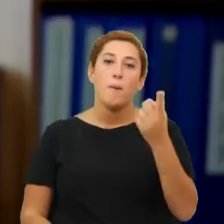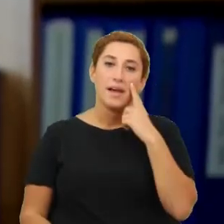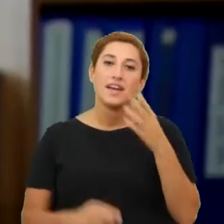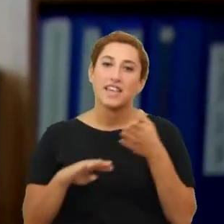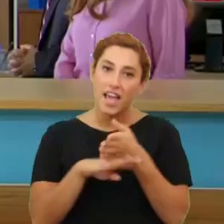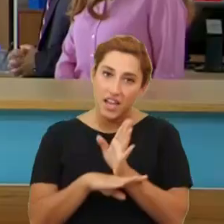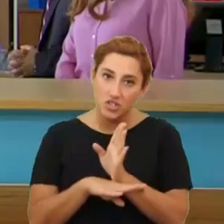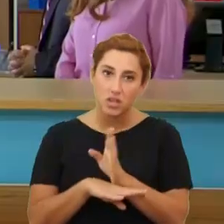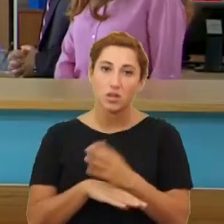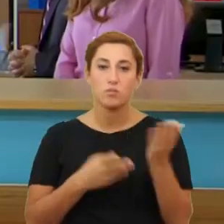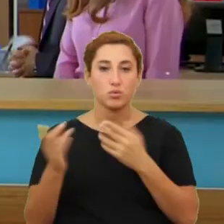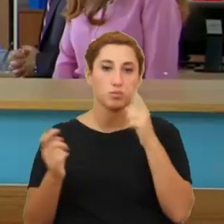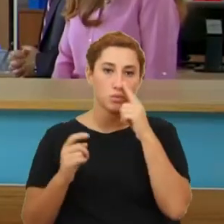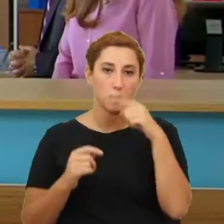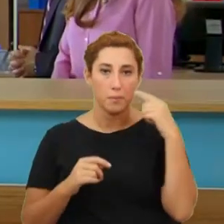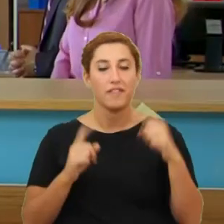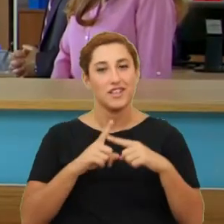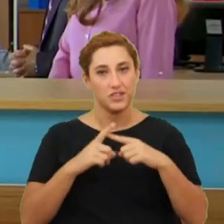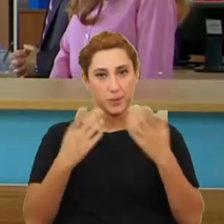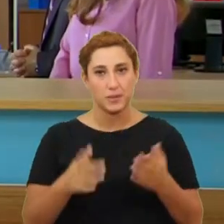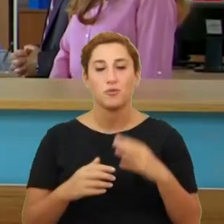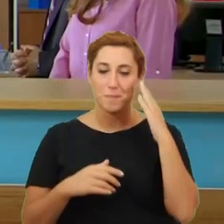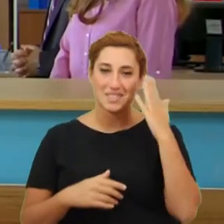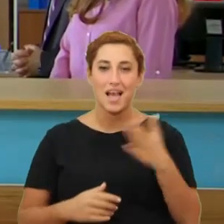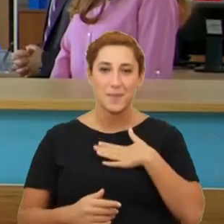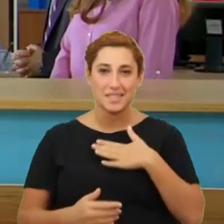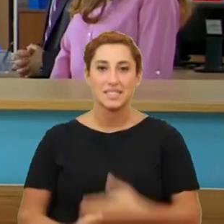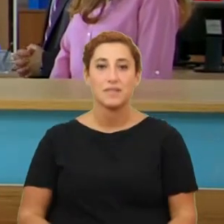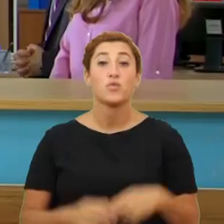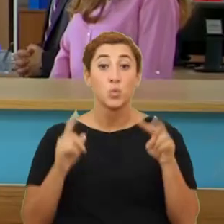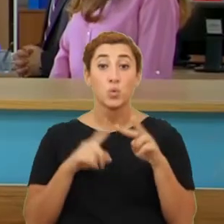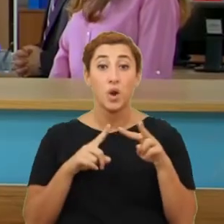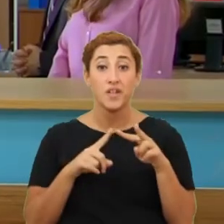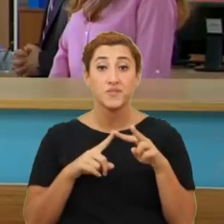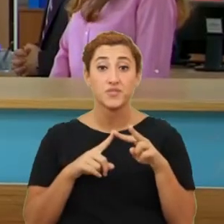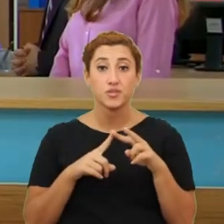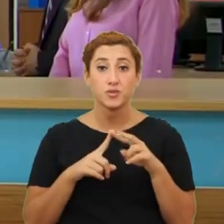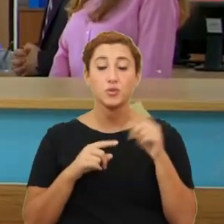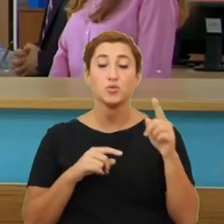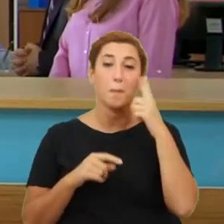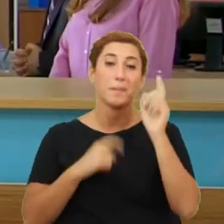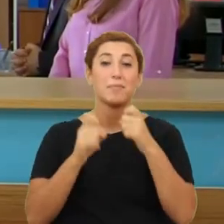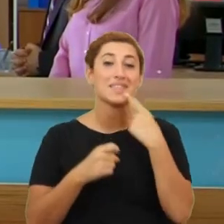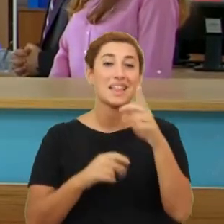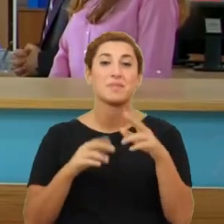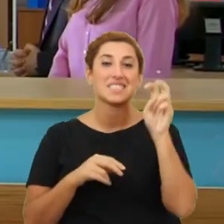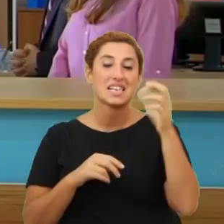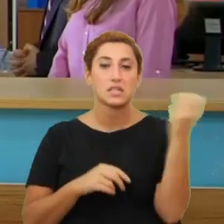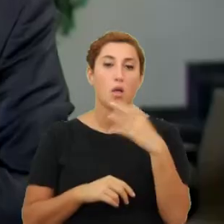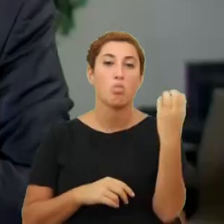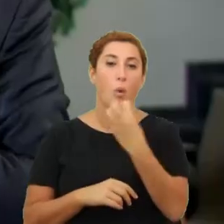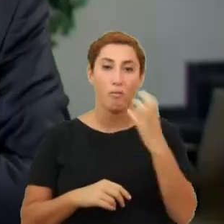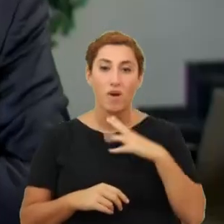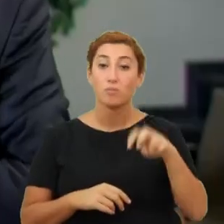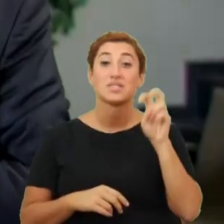Bakın gerçekten. Buyurun Müdür Bey. Teşekkür ediyorum. Sağ olasın. Nurhan'cığım, bu bir bilmece dediğim gibi. 8 tane top